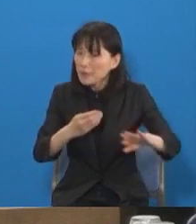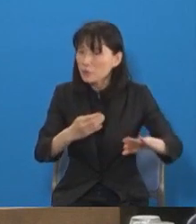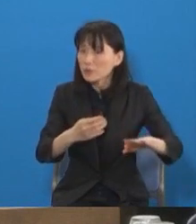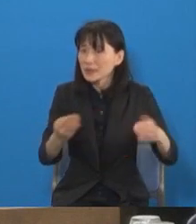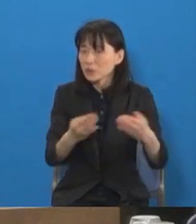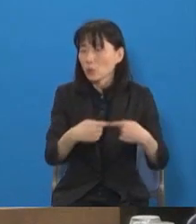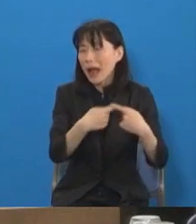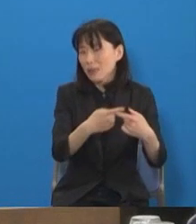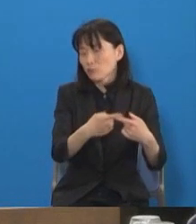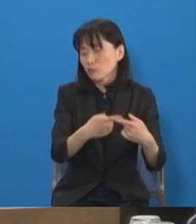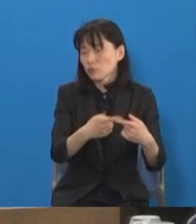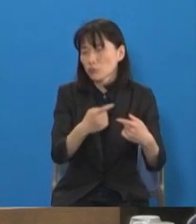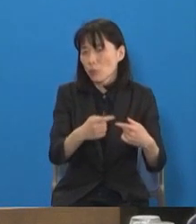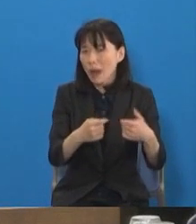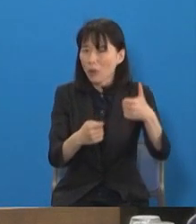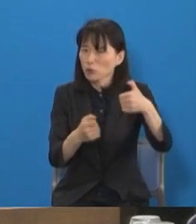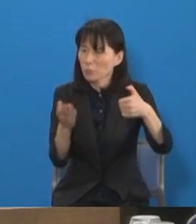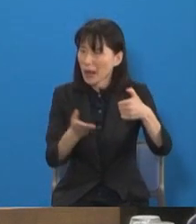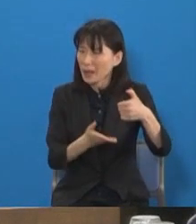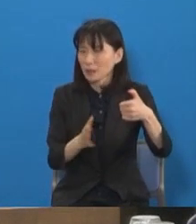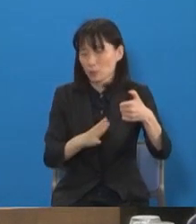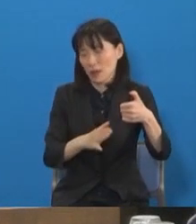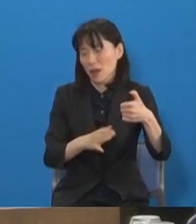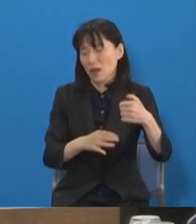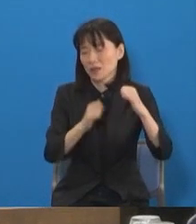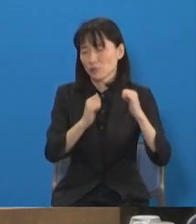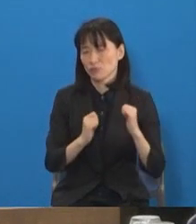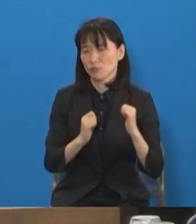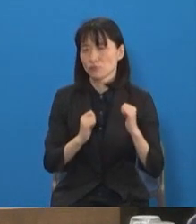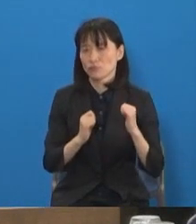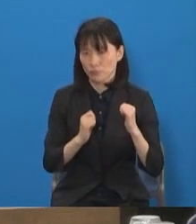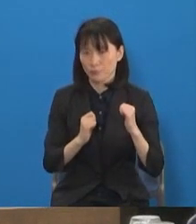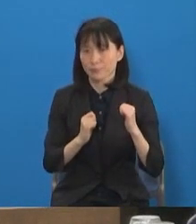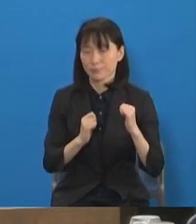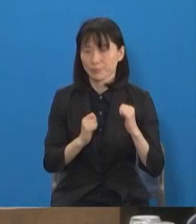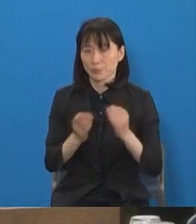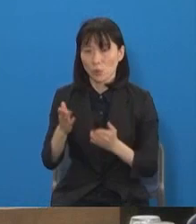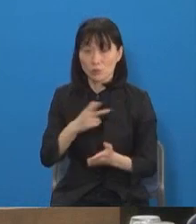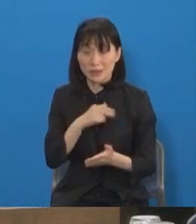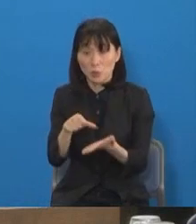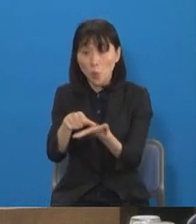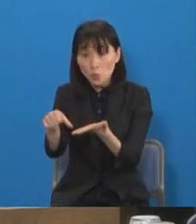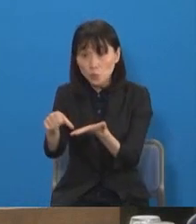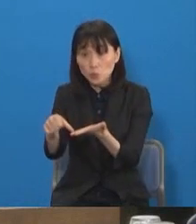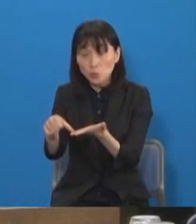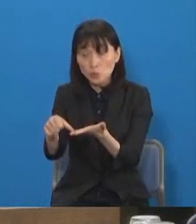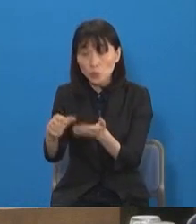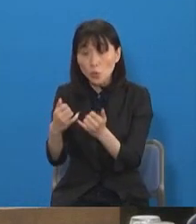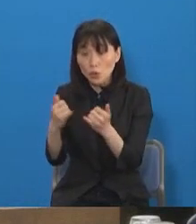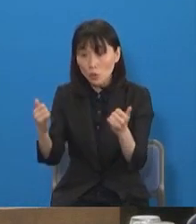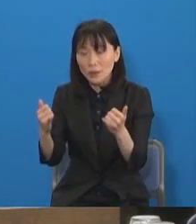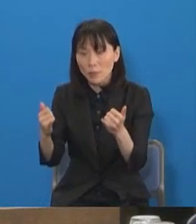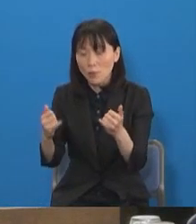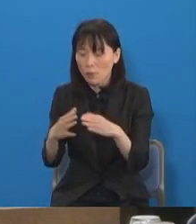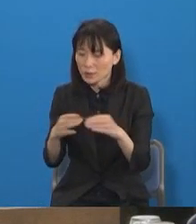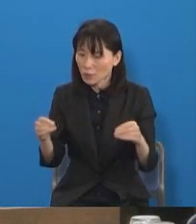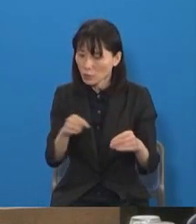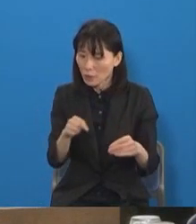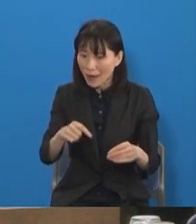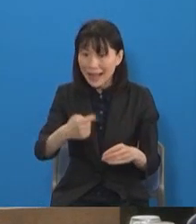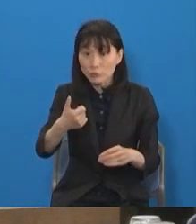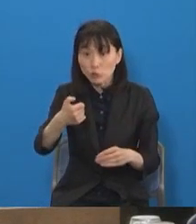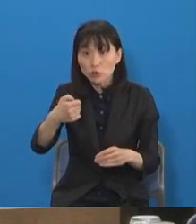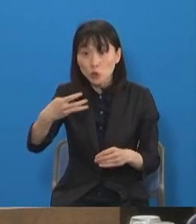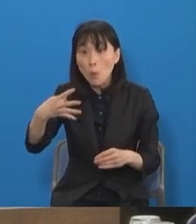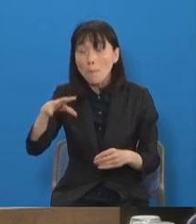した人は全体の5割近くにもなります。保育士登録を行っている方は全国で約